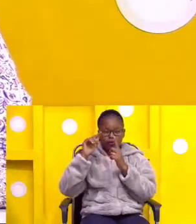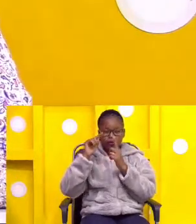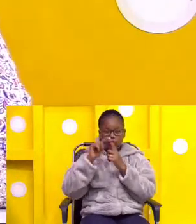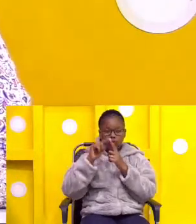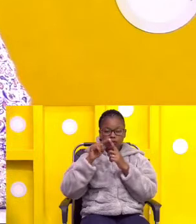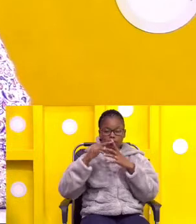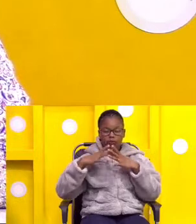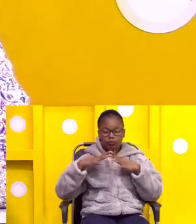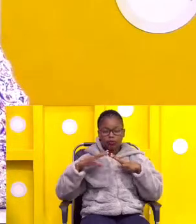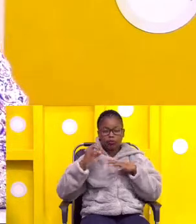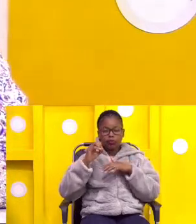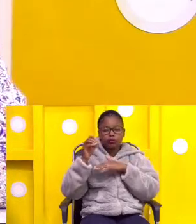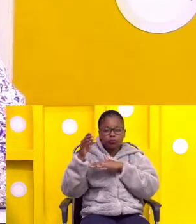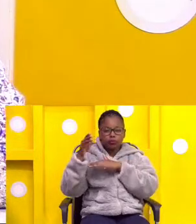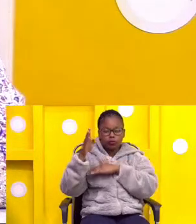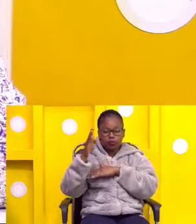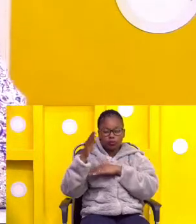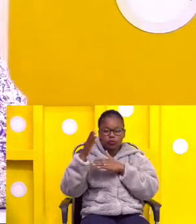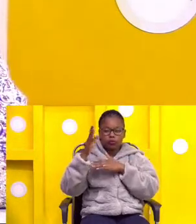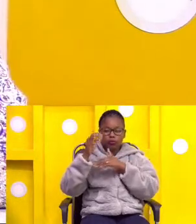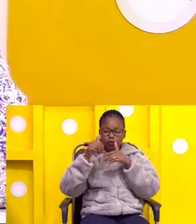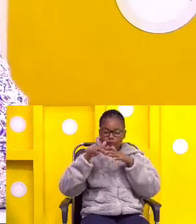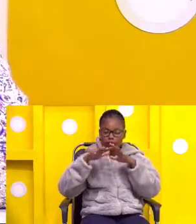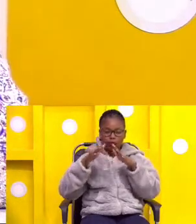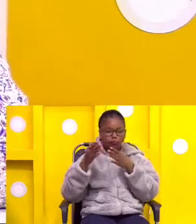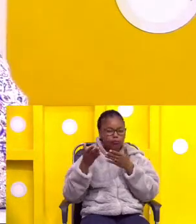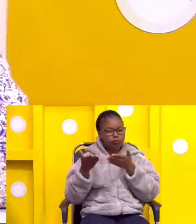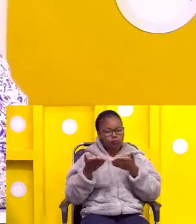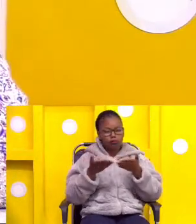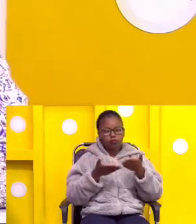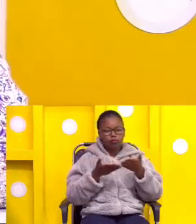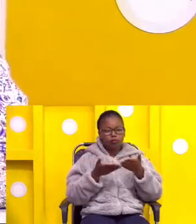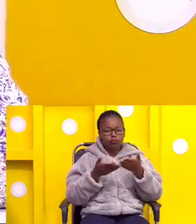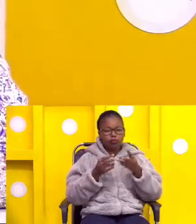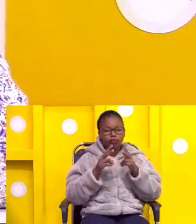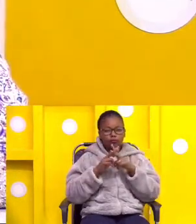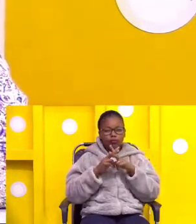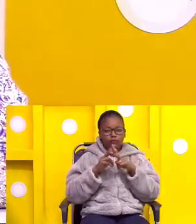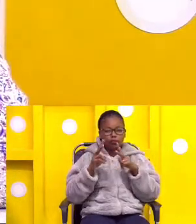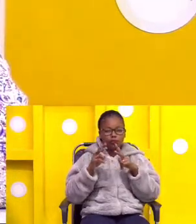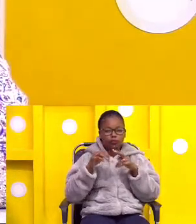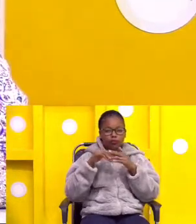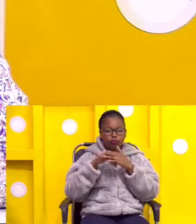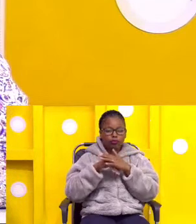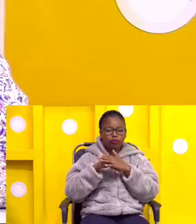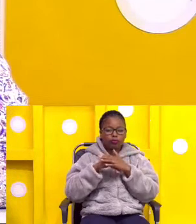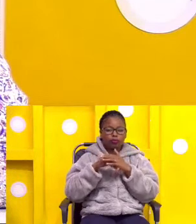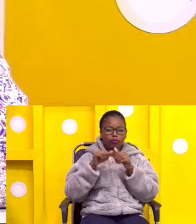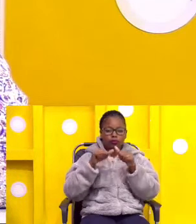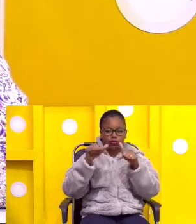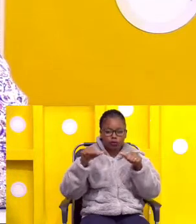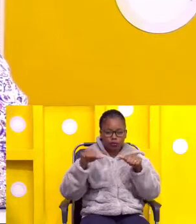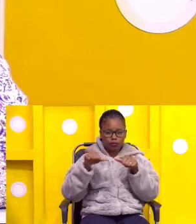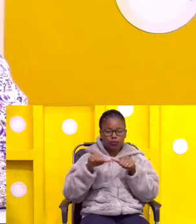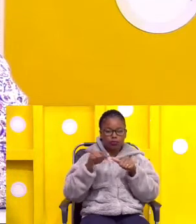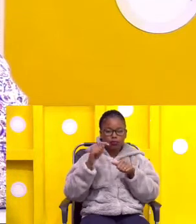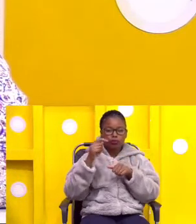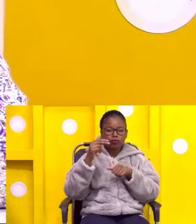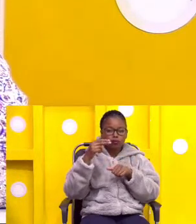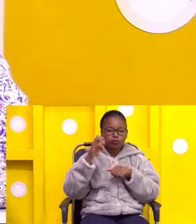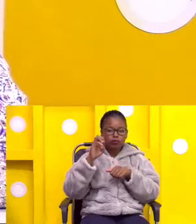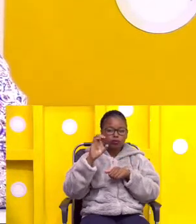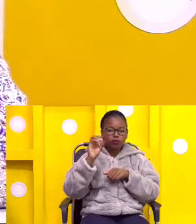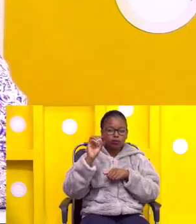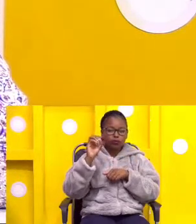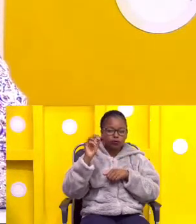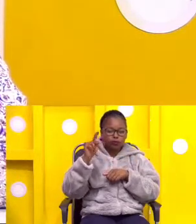Kristo. Ũguo Ngai amũrathime na mwĩkaribu sana thĩinĩ wa kĩgongona-inĩ gĩa Theophilus TV. Mũrata wa Ngai, mũke